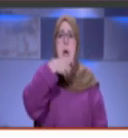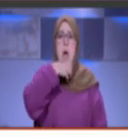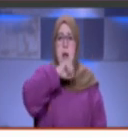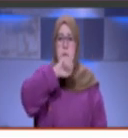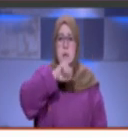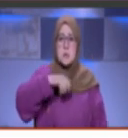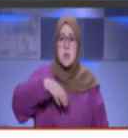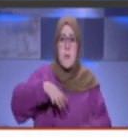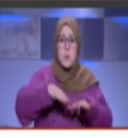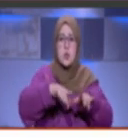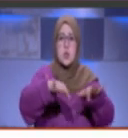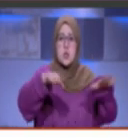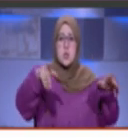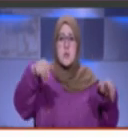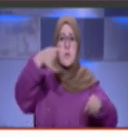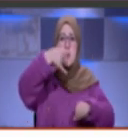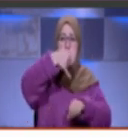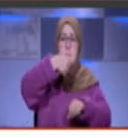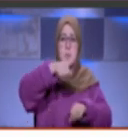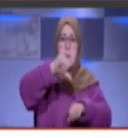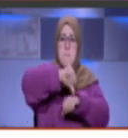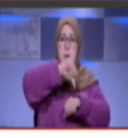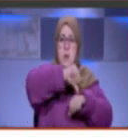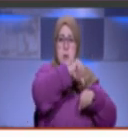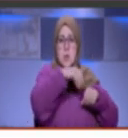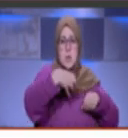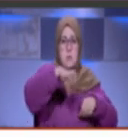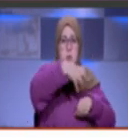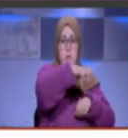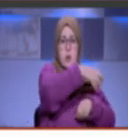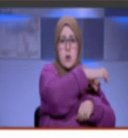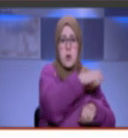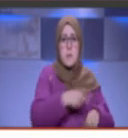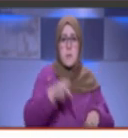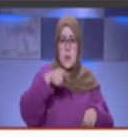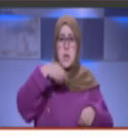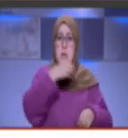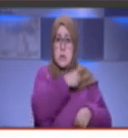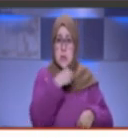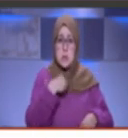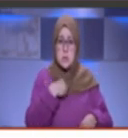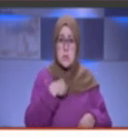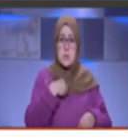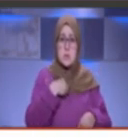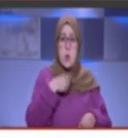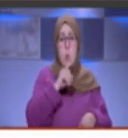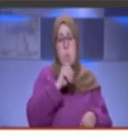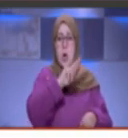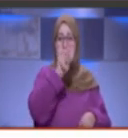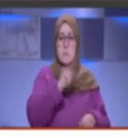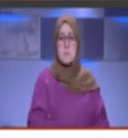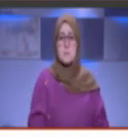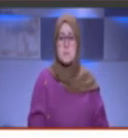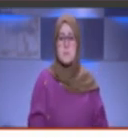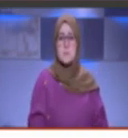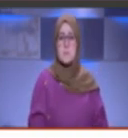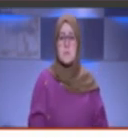في ضوء عملياتهم؟ هل هناك إجراءات تم الكشف عنها؟ بالتأكيد، فالكل